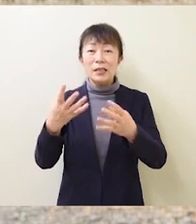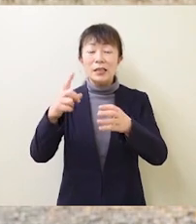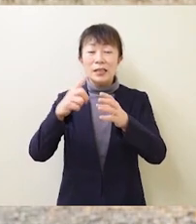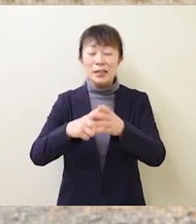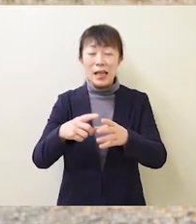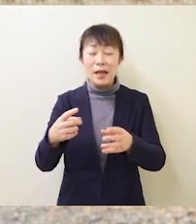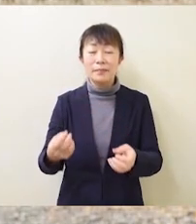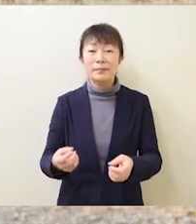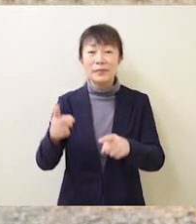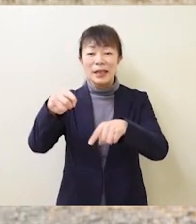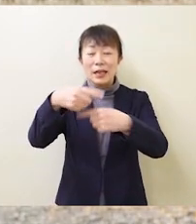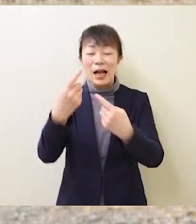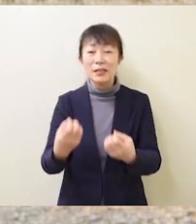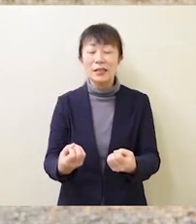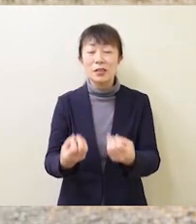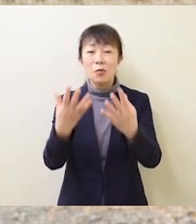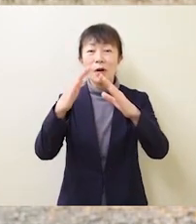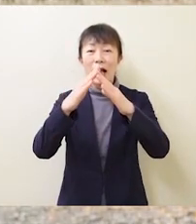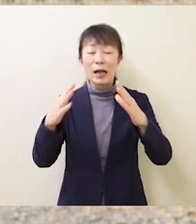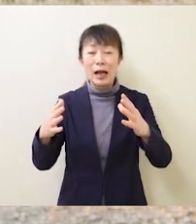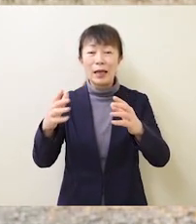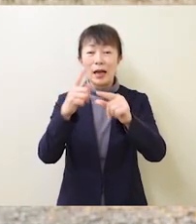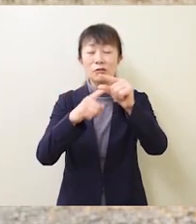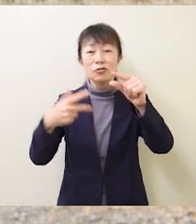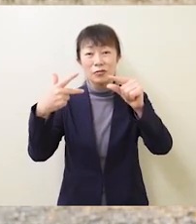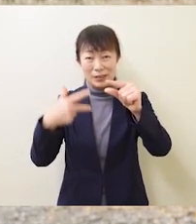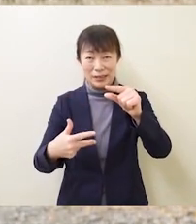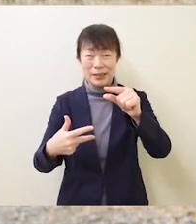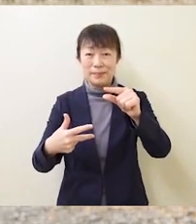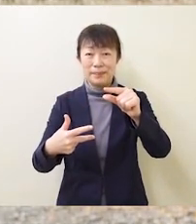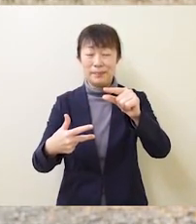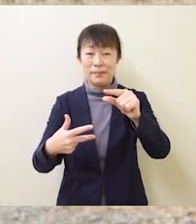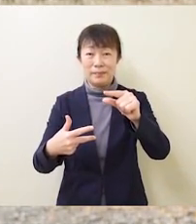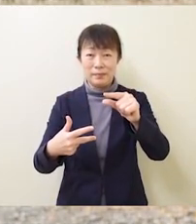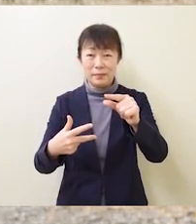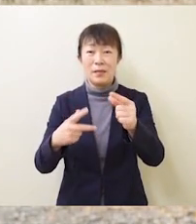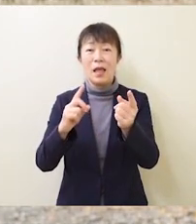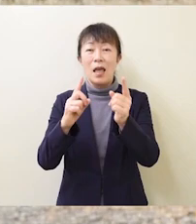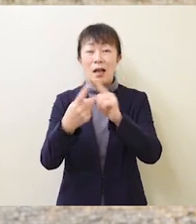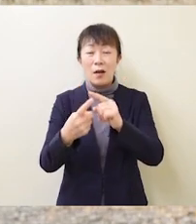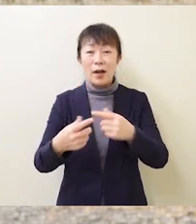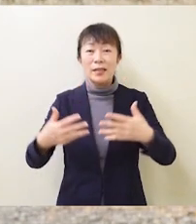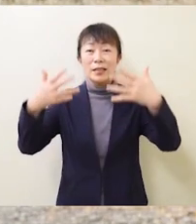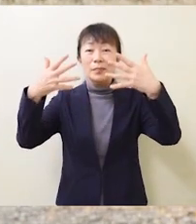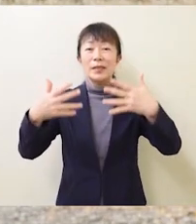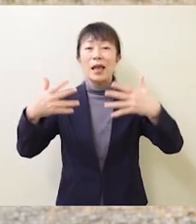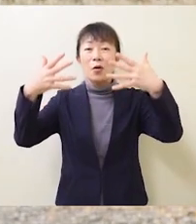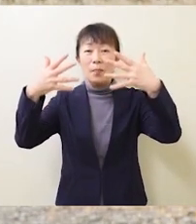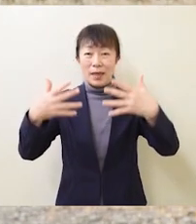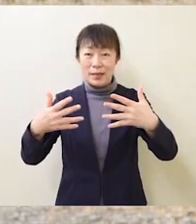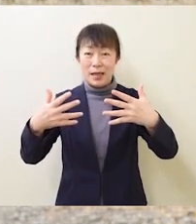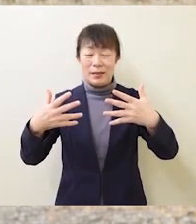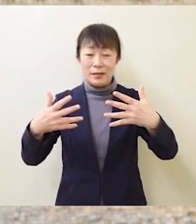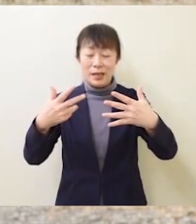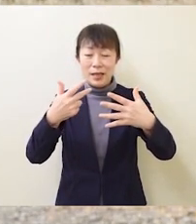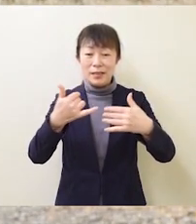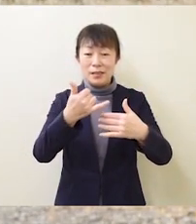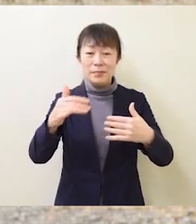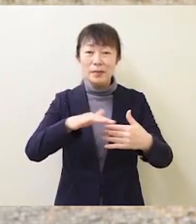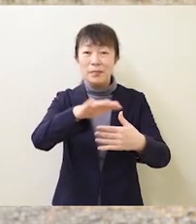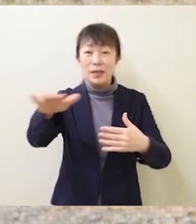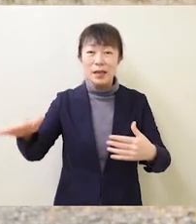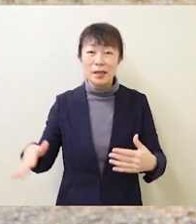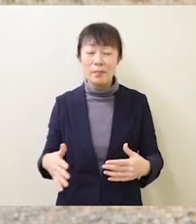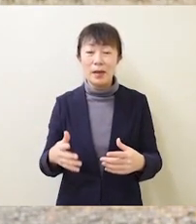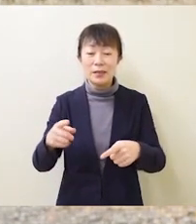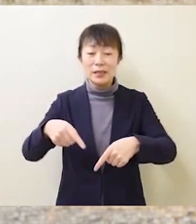宿交換会が急遽中止となりました。そこで今年はビデオメッセージを通し、市民の皆様に新